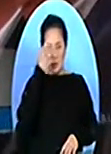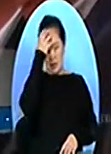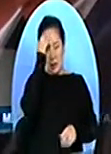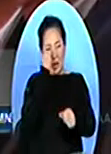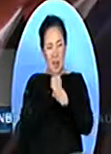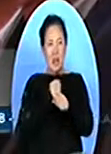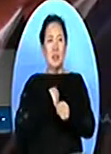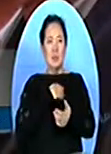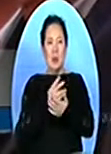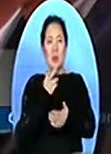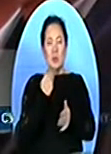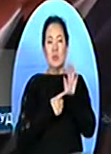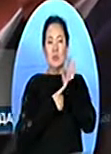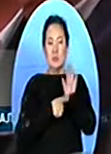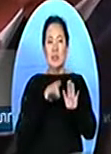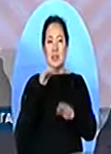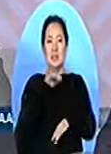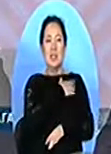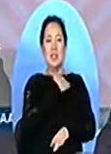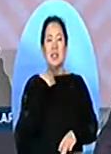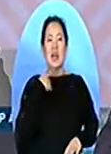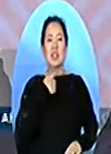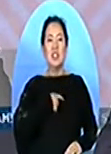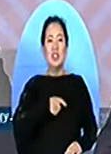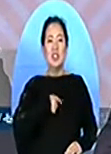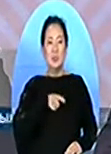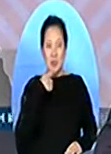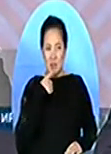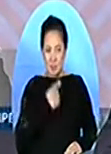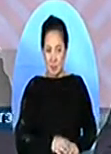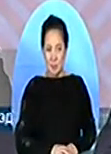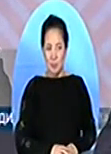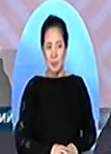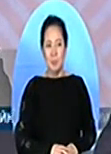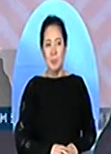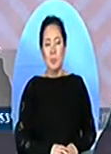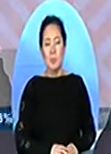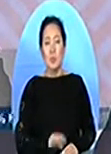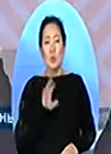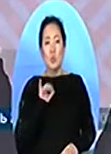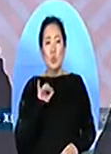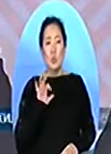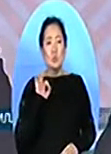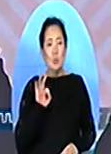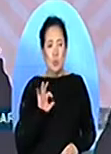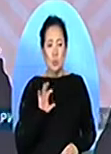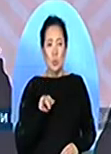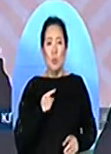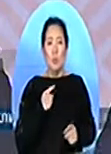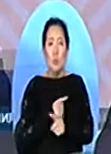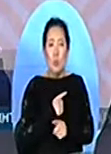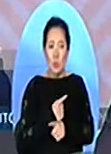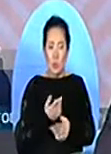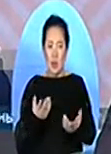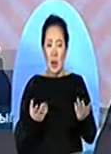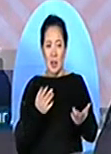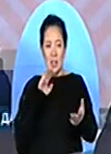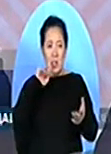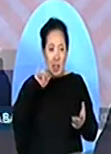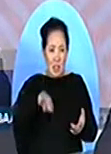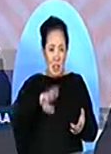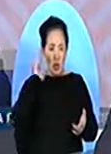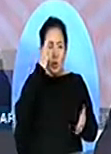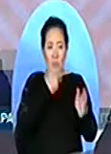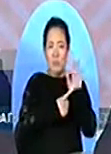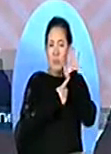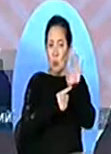гэдгийг засгийн газрын гишүүд хэлж байла. Юу дүү хэлсэн, юу буруу хэлсэн дээ би одоо албан ил тод үнэн байдлаар нь